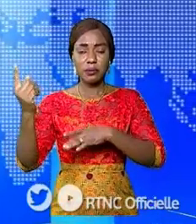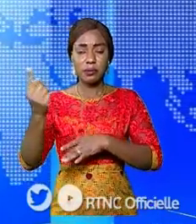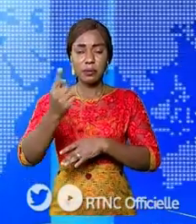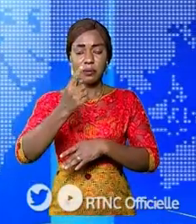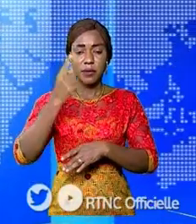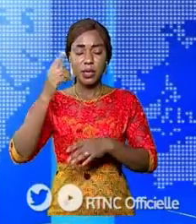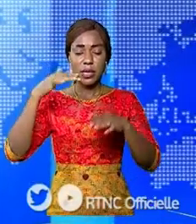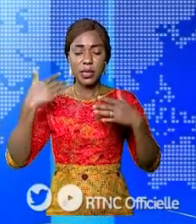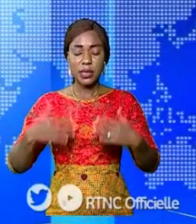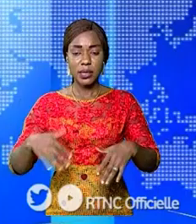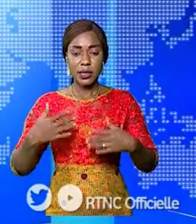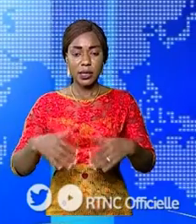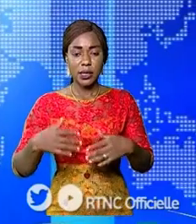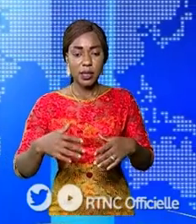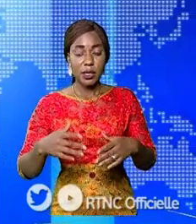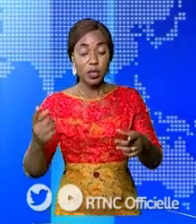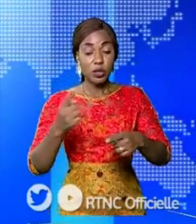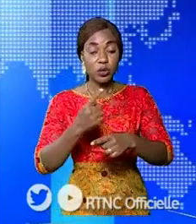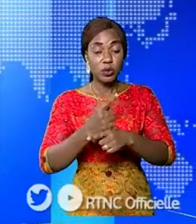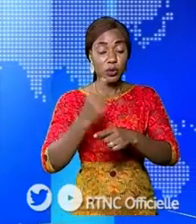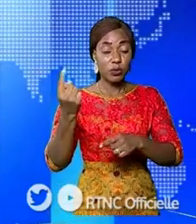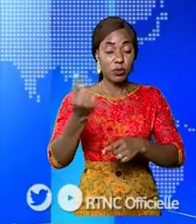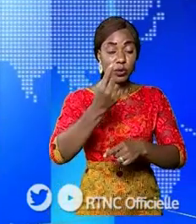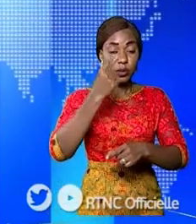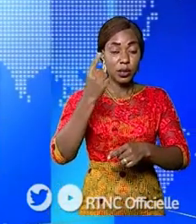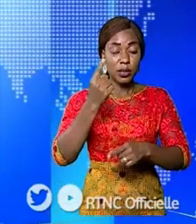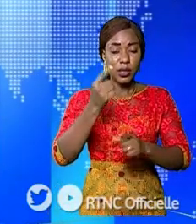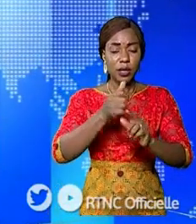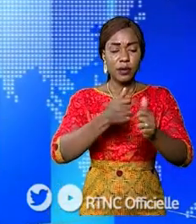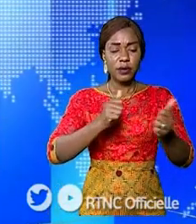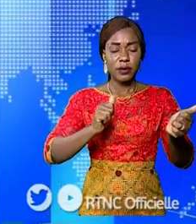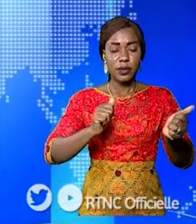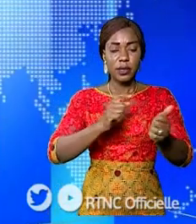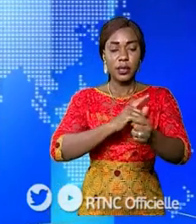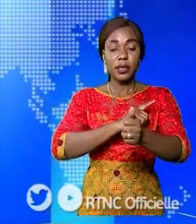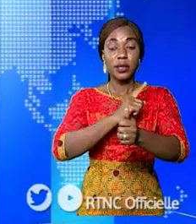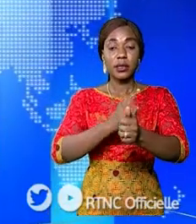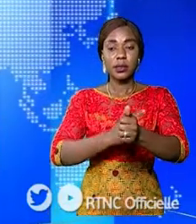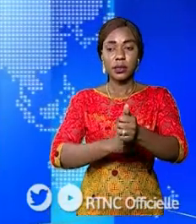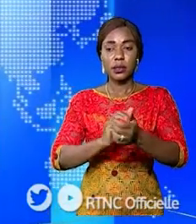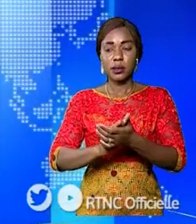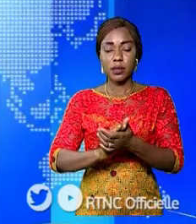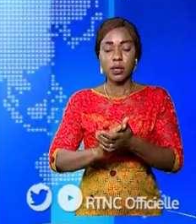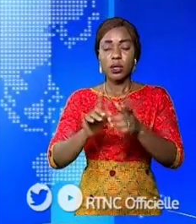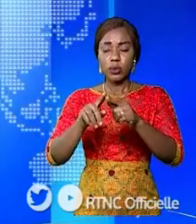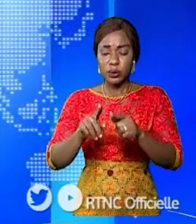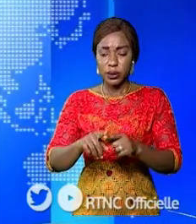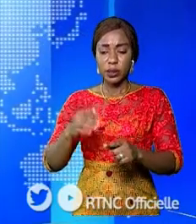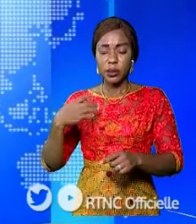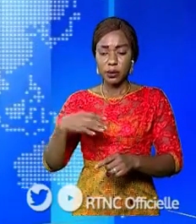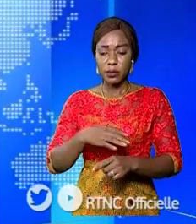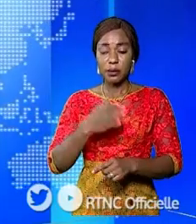la journée mondiale de la contraception. À Kinshasa, les femmes de Kingaboa ont été sensibilisées sur les différents services